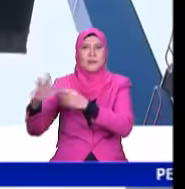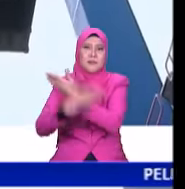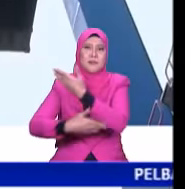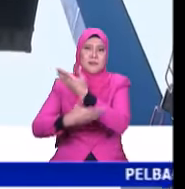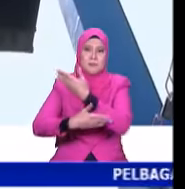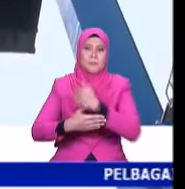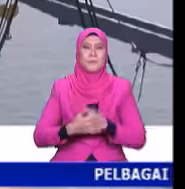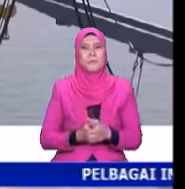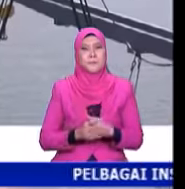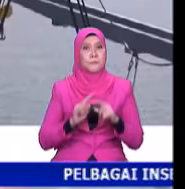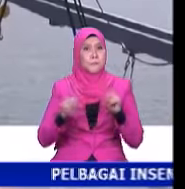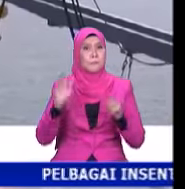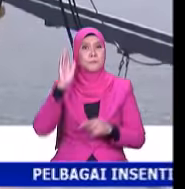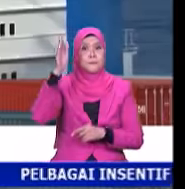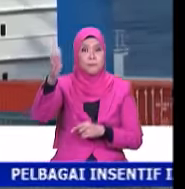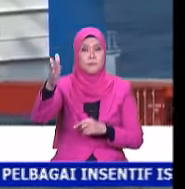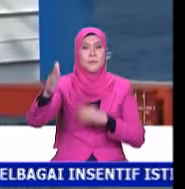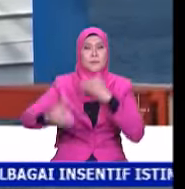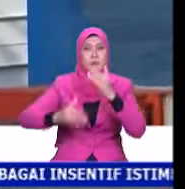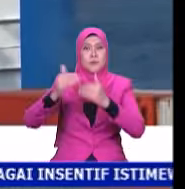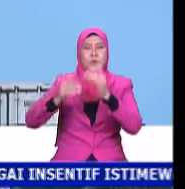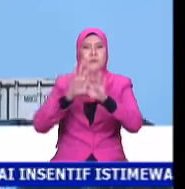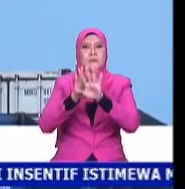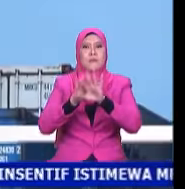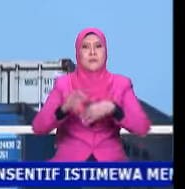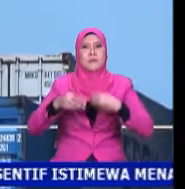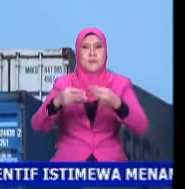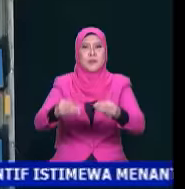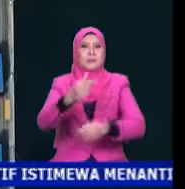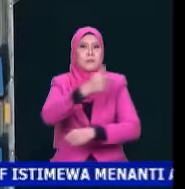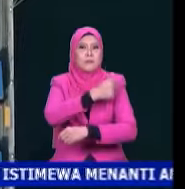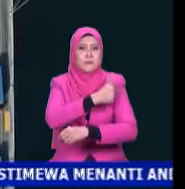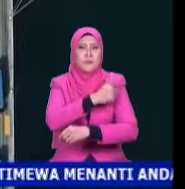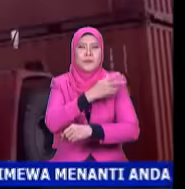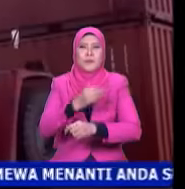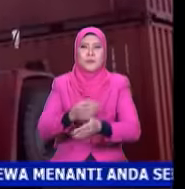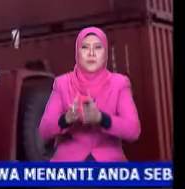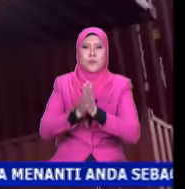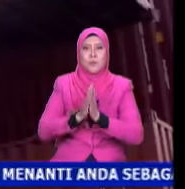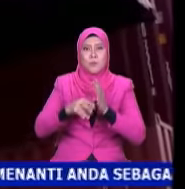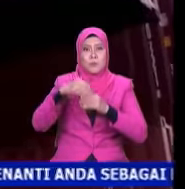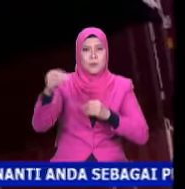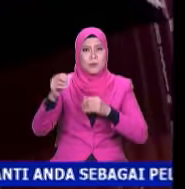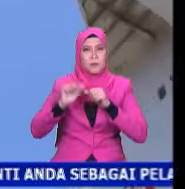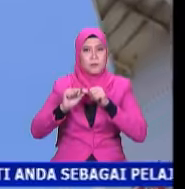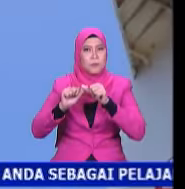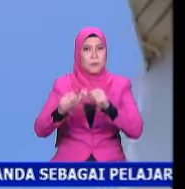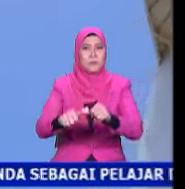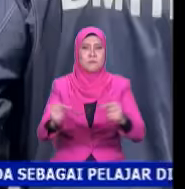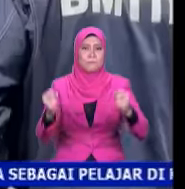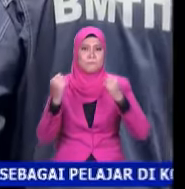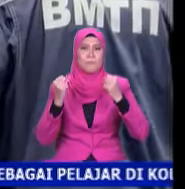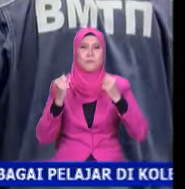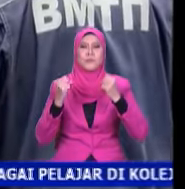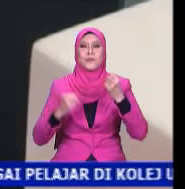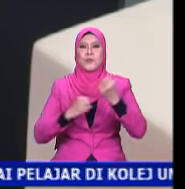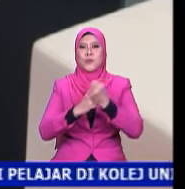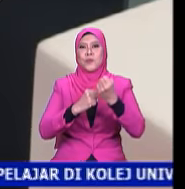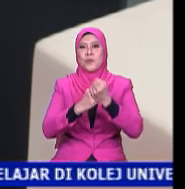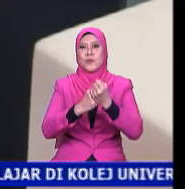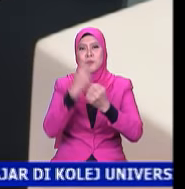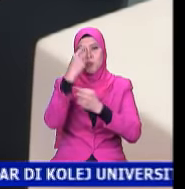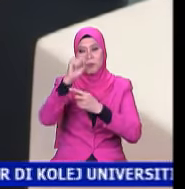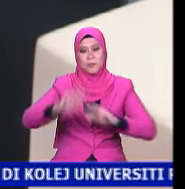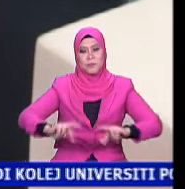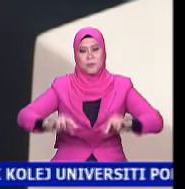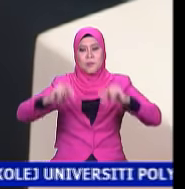negara. Pada masa hadapan, kemajuan pesat program pemberian vaksin dan permintaan luaran yang terus kukuh akan memberikan sokongan kepada